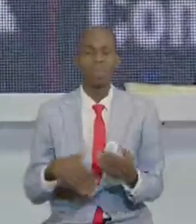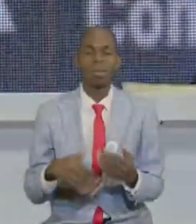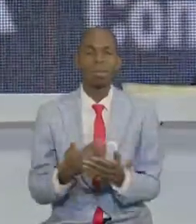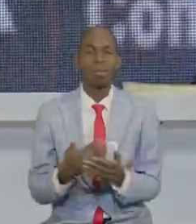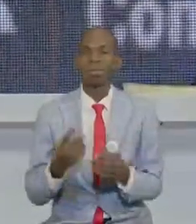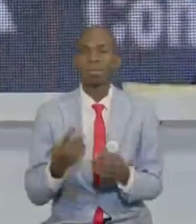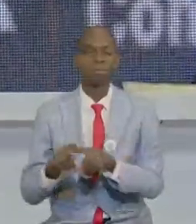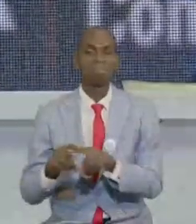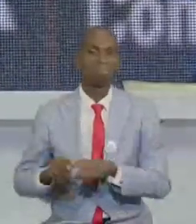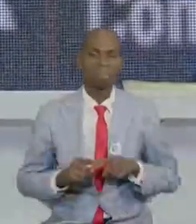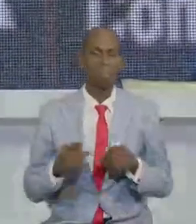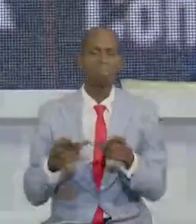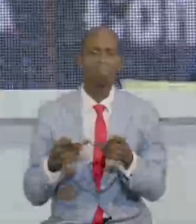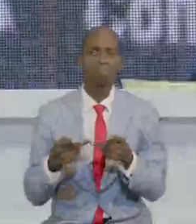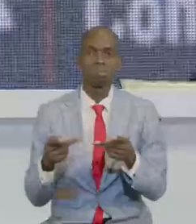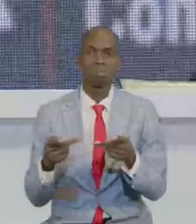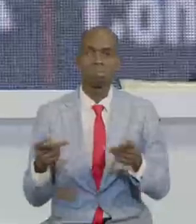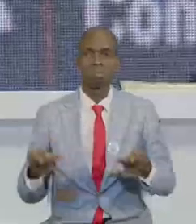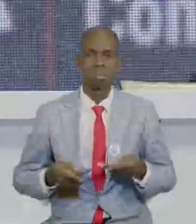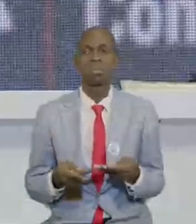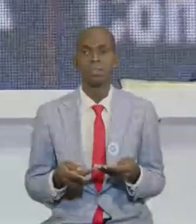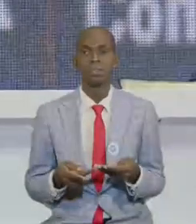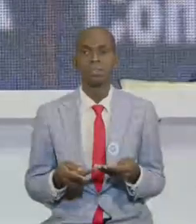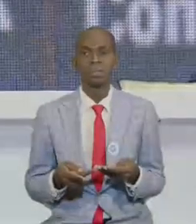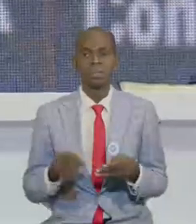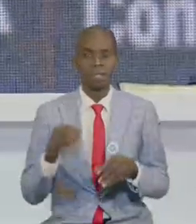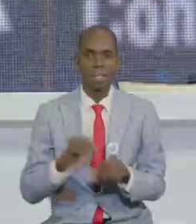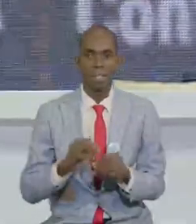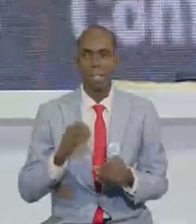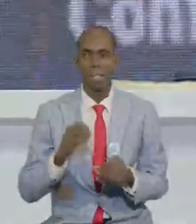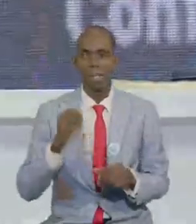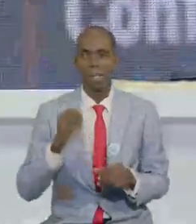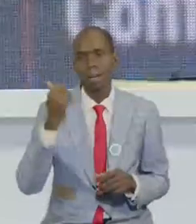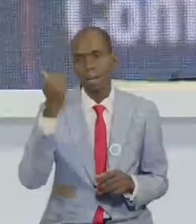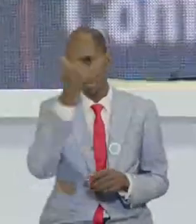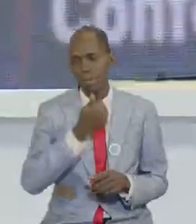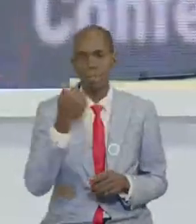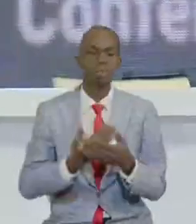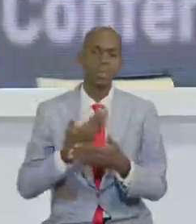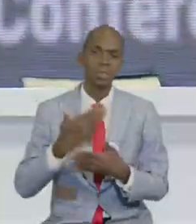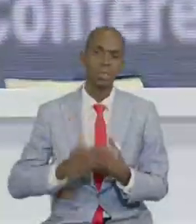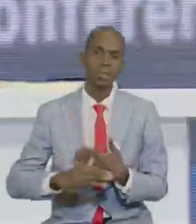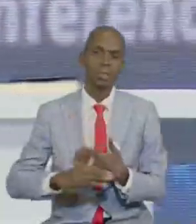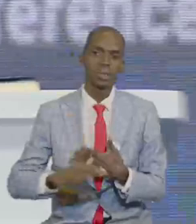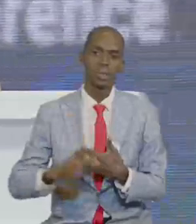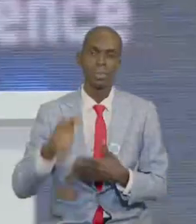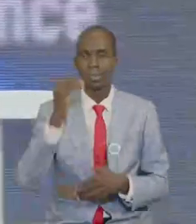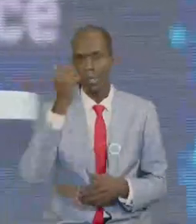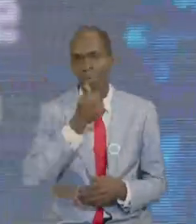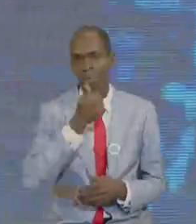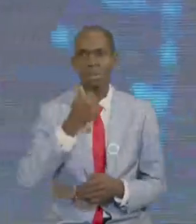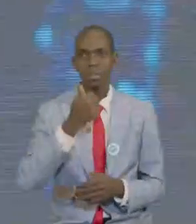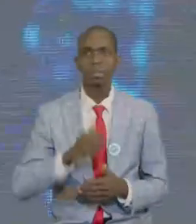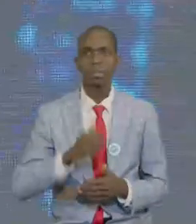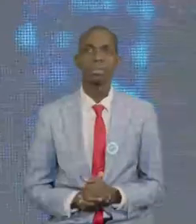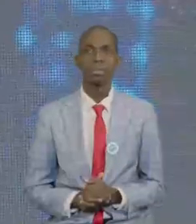locations and congregations in Africa and beyond Africa. Dans toutes les églises, dans toutes